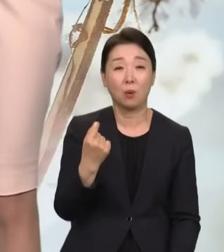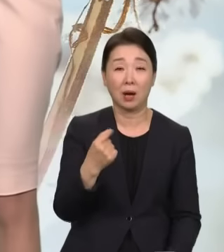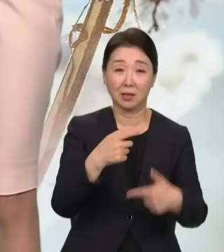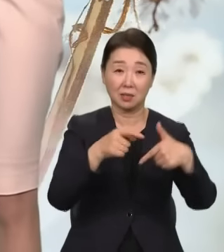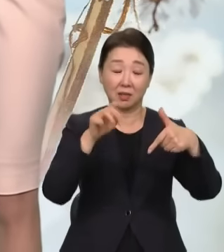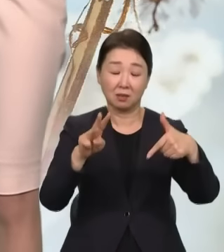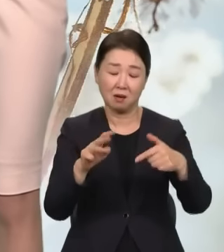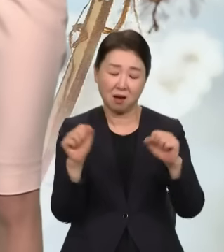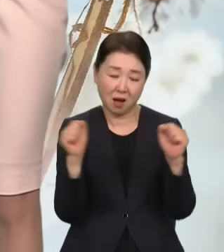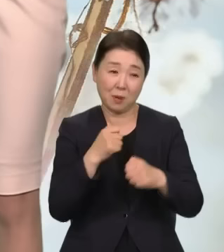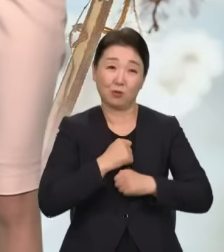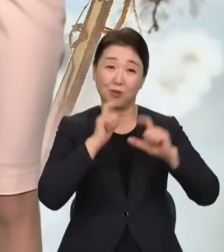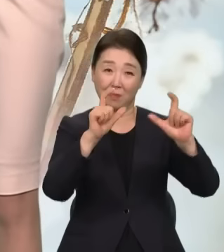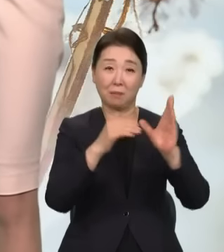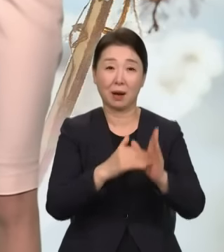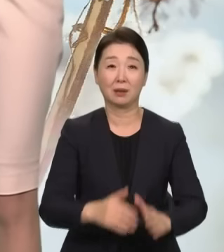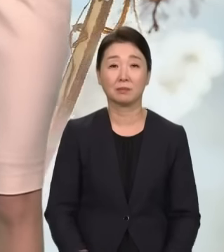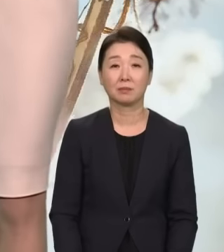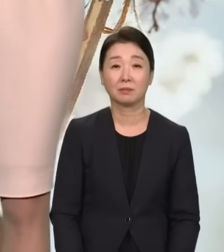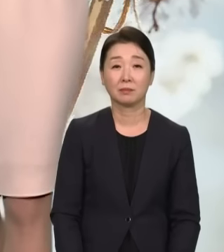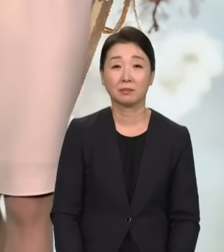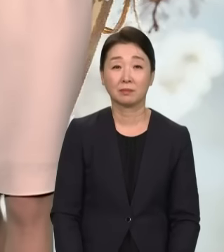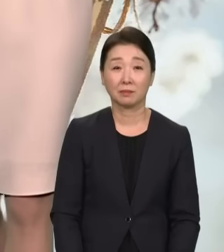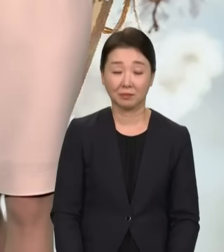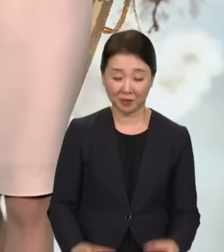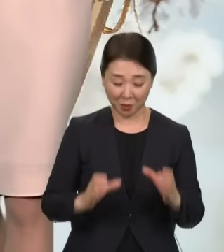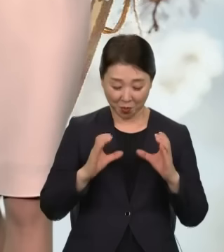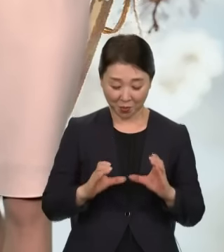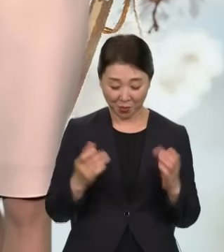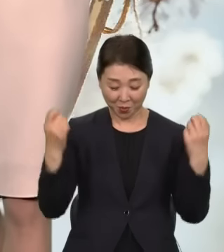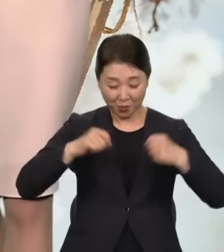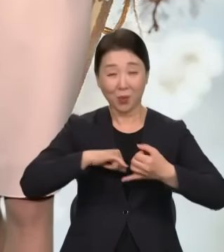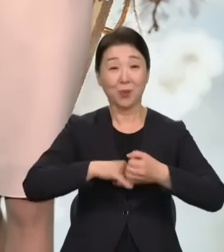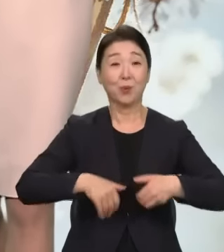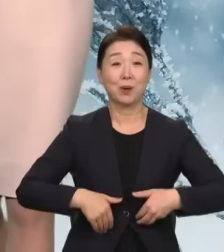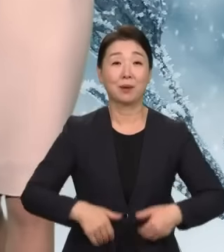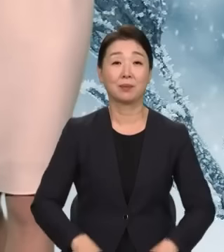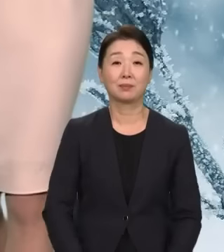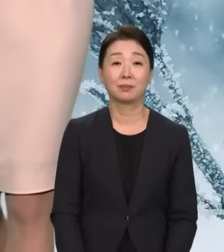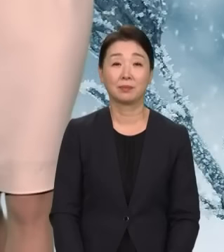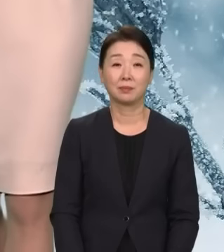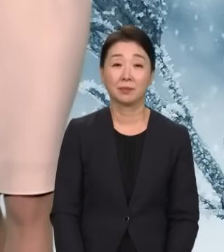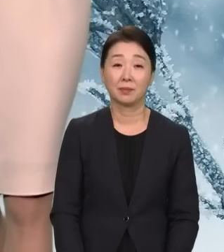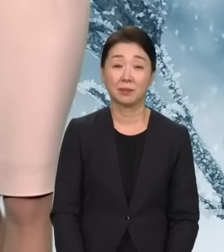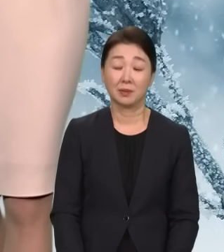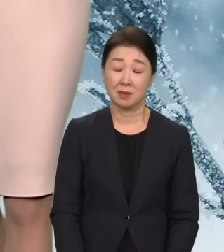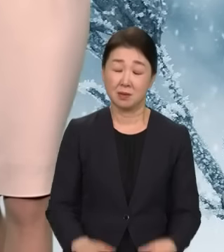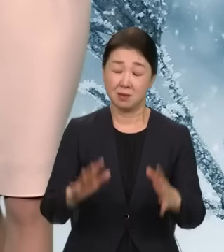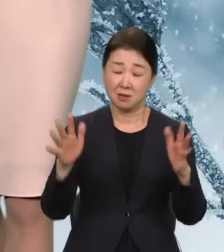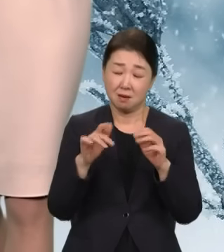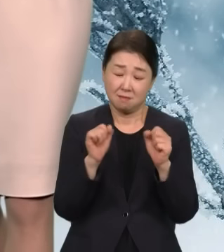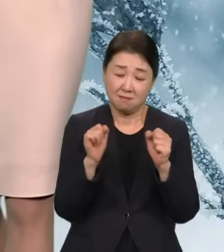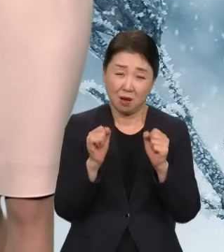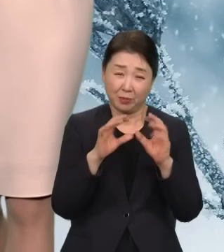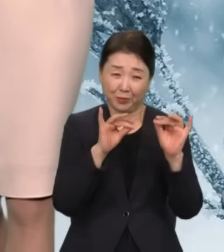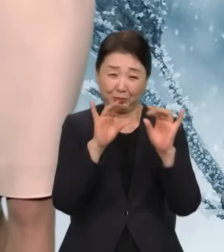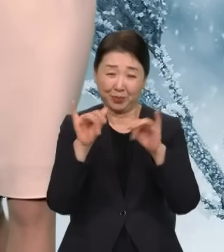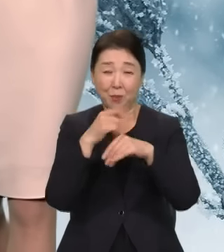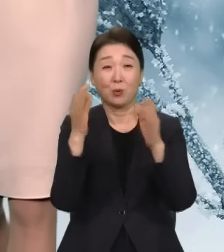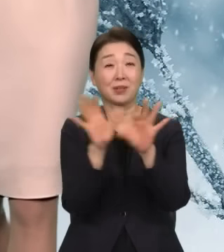인천에는 한파주의보까지 내려졌습니다. 두툼한 겨울 외투를 입으셔야겠습니다. 그래도 찬바람이 불면서 미세먼지는